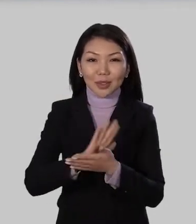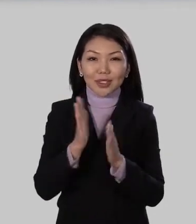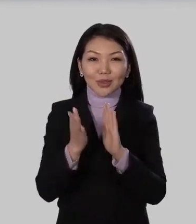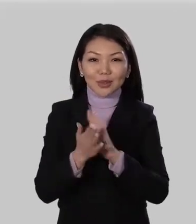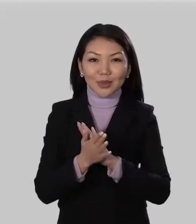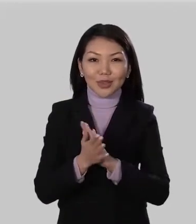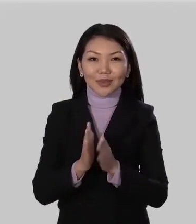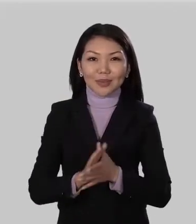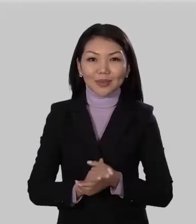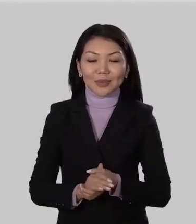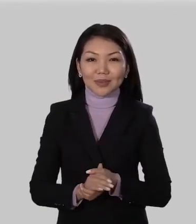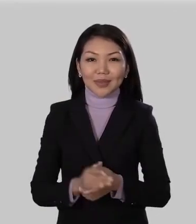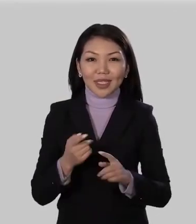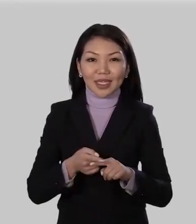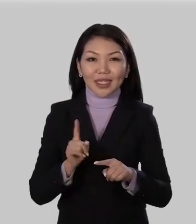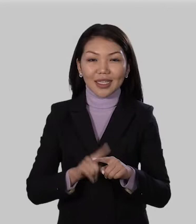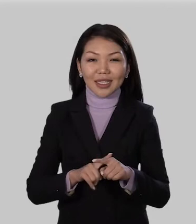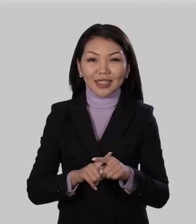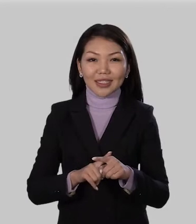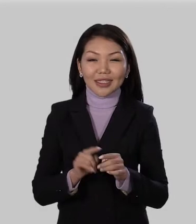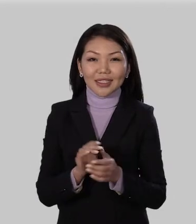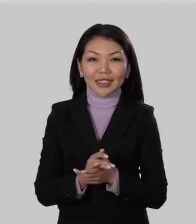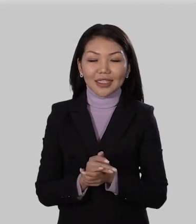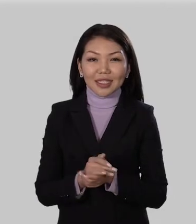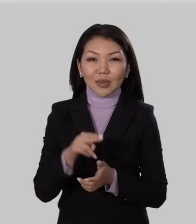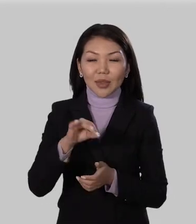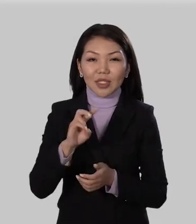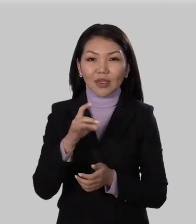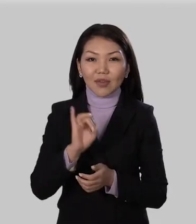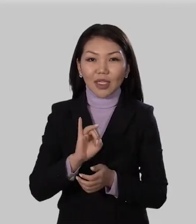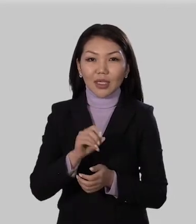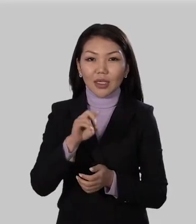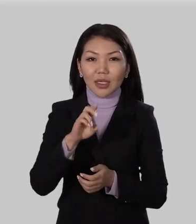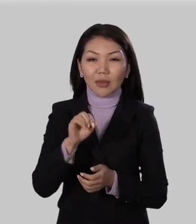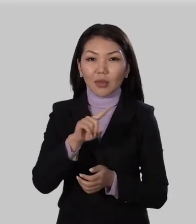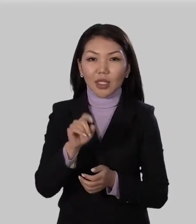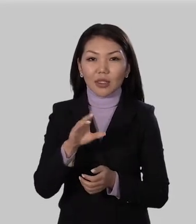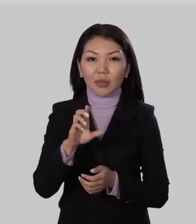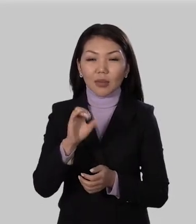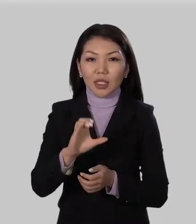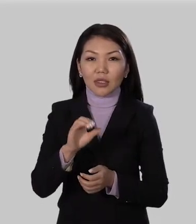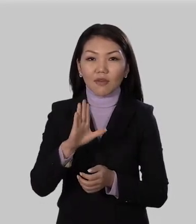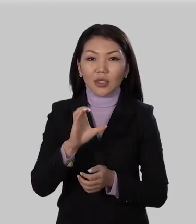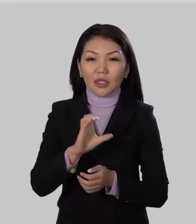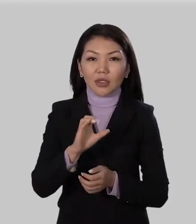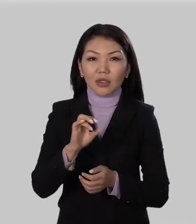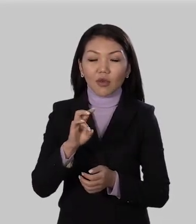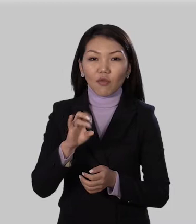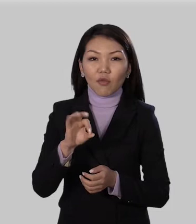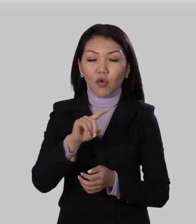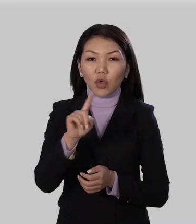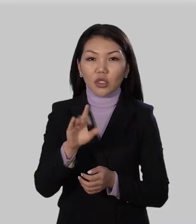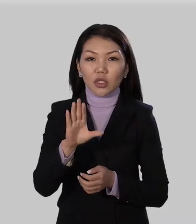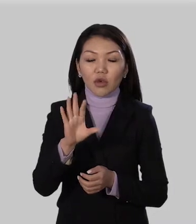условиях. Эти сговорчивые приставки «без» – «без», «вз» – «с», «воз» –